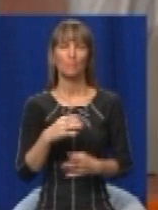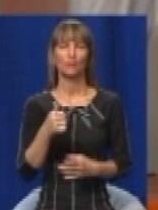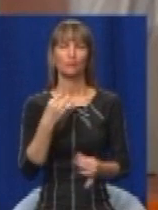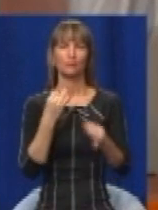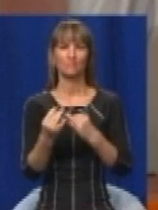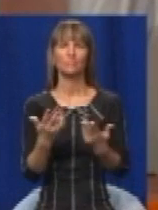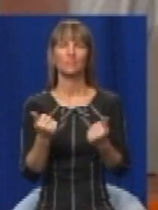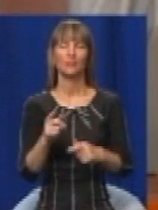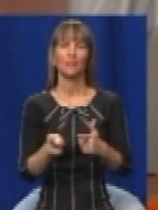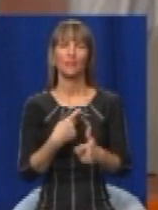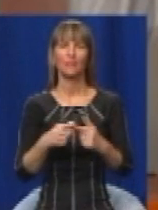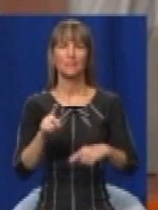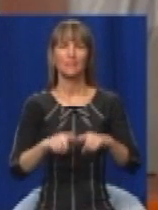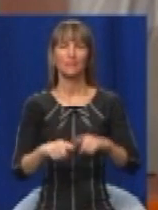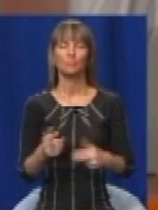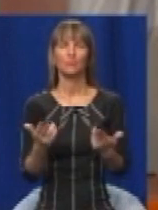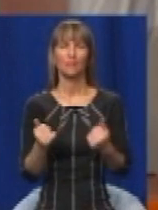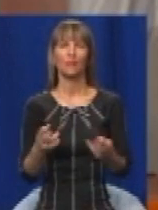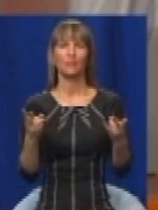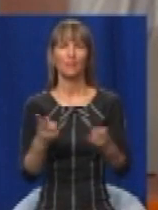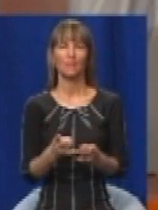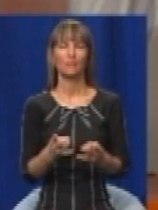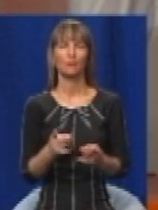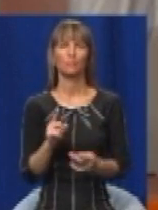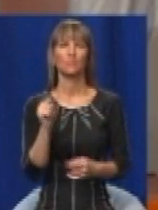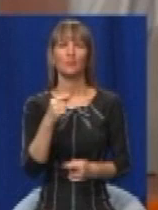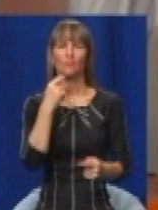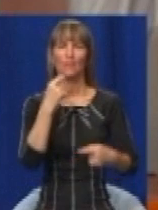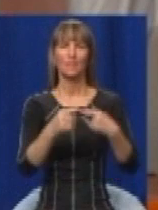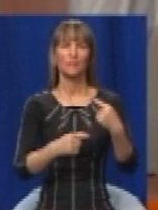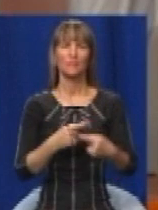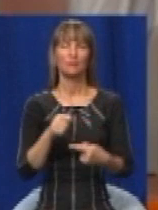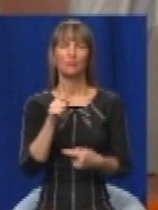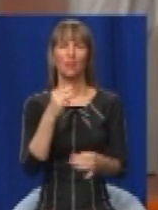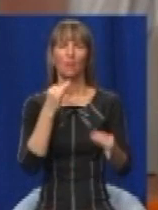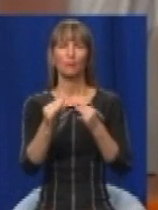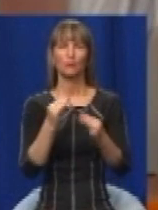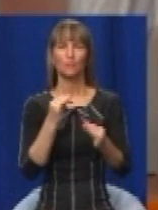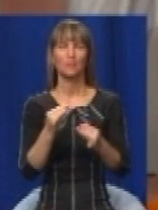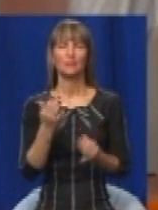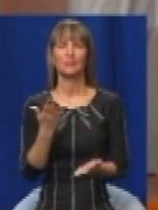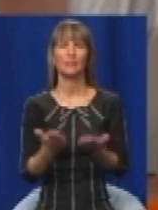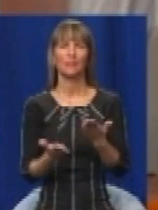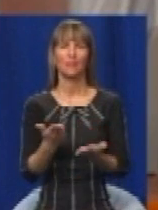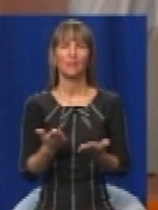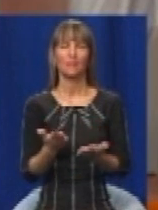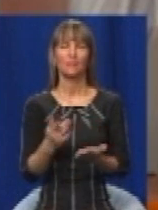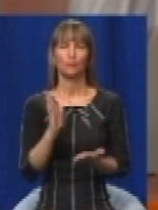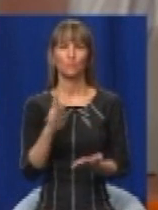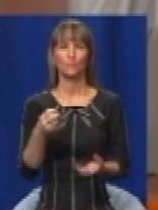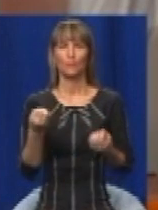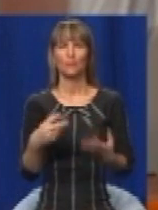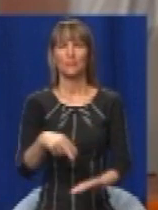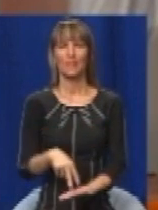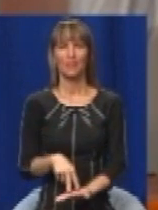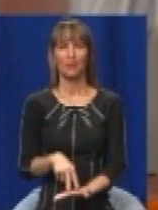Звісно. Або з рідними? Ну, так, да, треба. Тому що ти завжди з ними спілкуєшся. Ну, або якщо ти будеш, допустим, просто стояти отак,